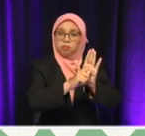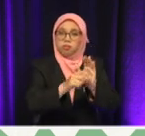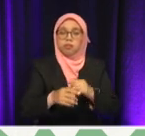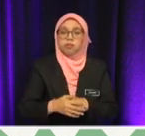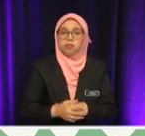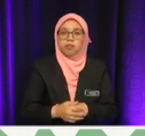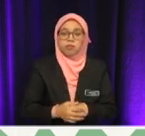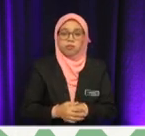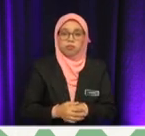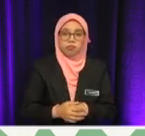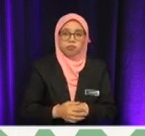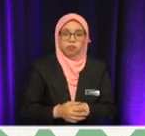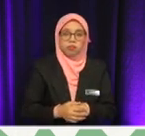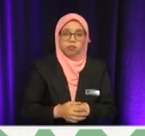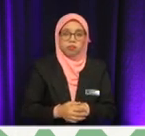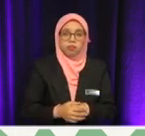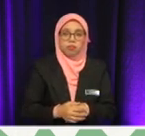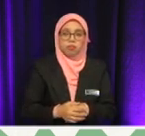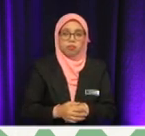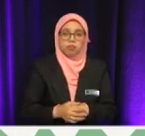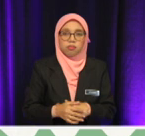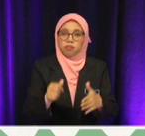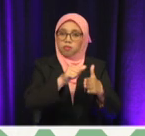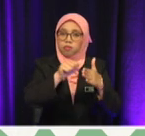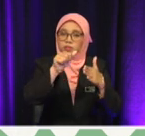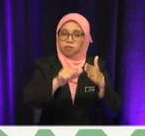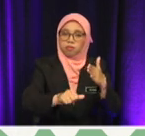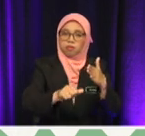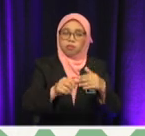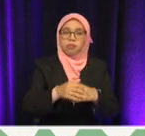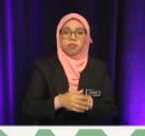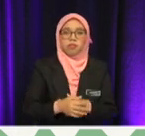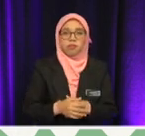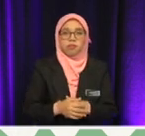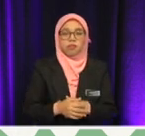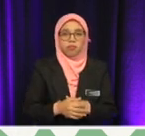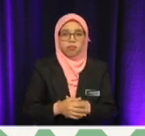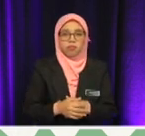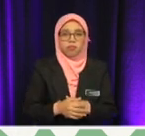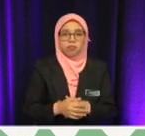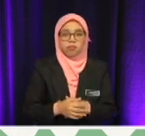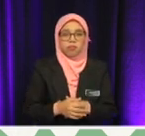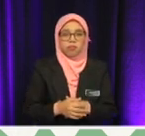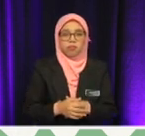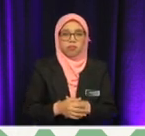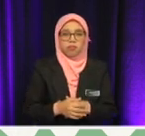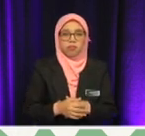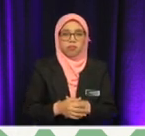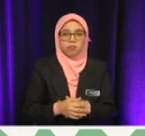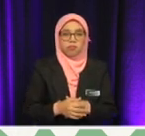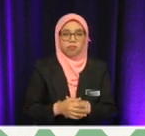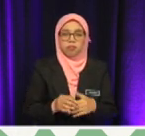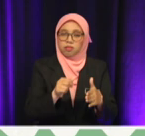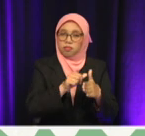yang terakhir sekali, okey kat sini dia nak dua tapi cikgu bagi empat sebagai jawapan alternatif kepada kamu. Okey, yang